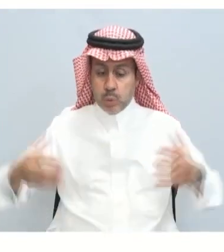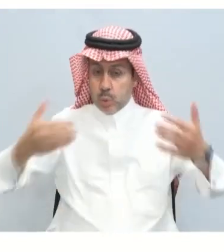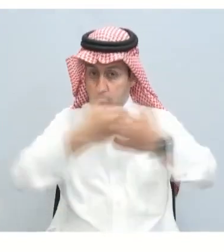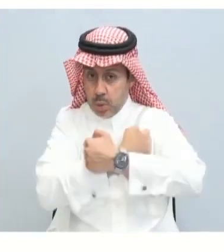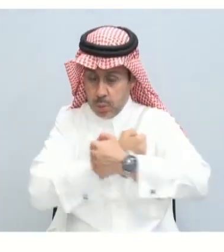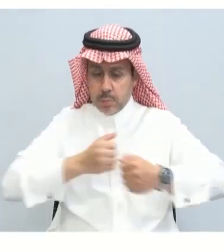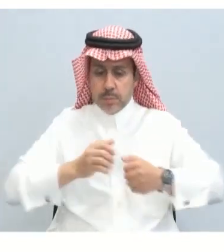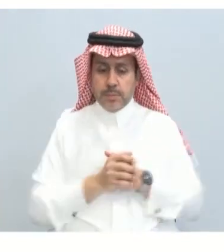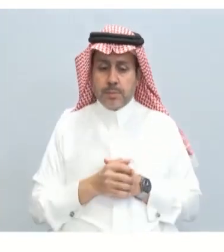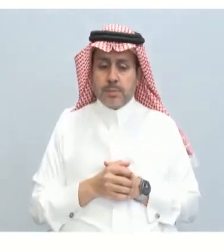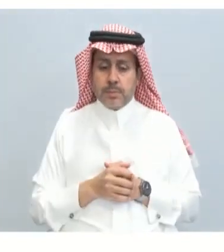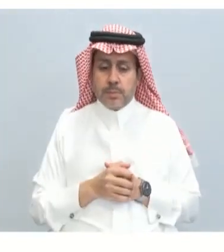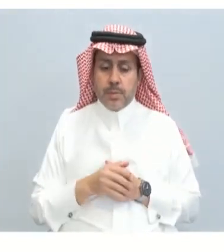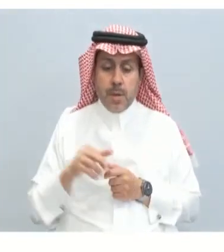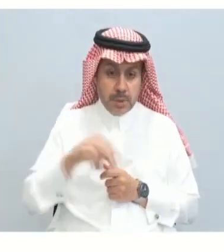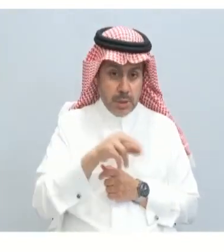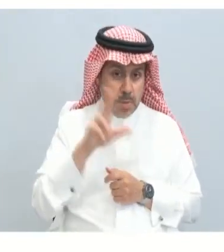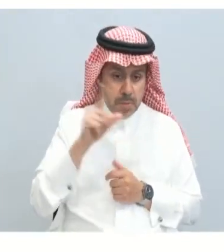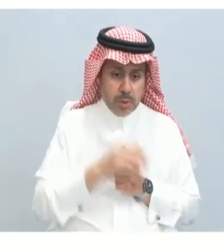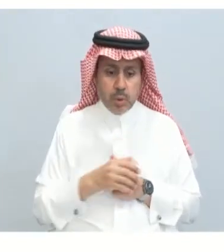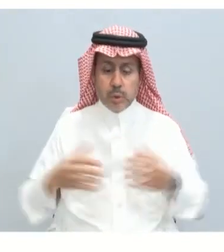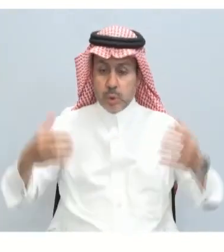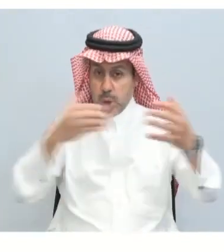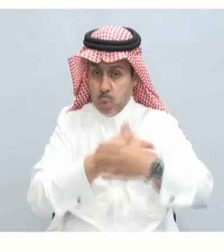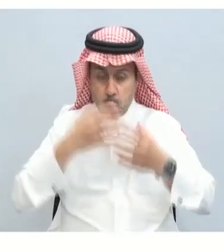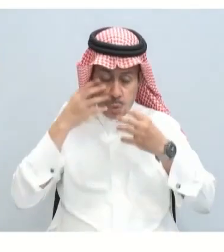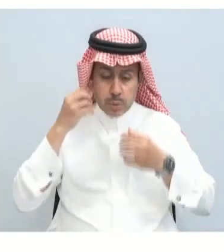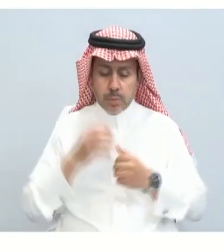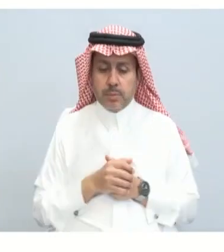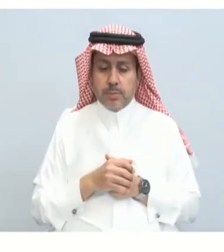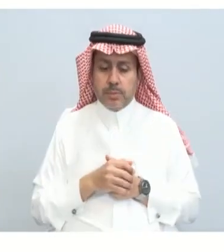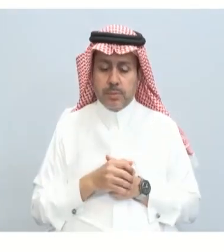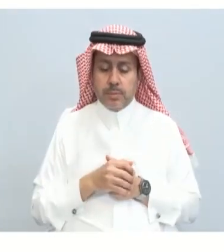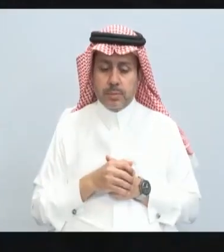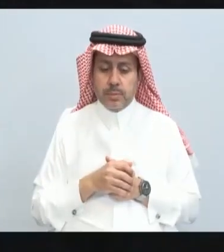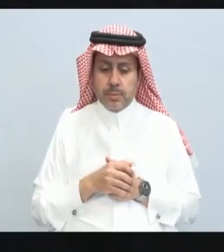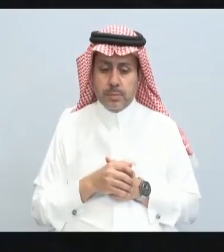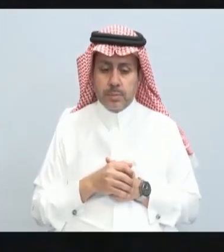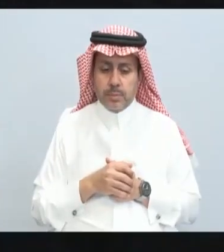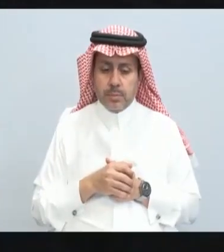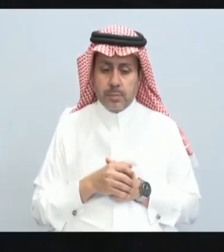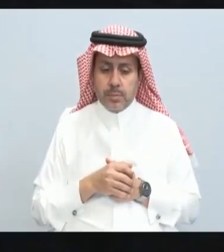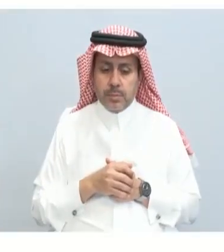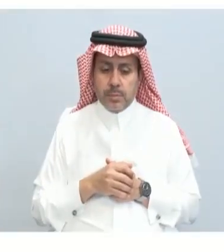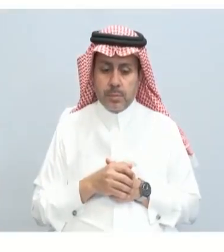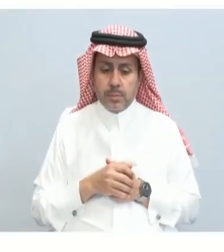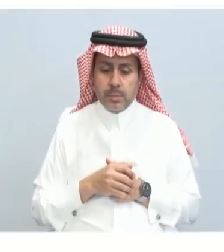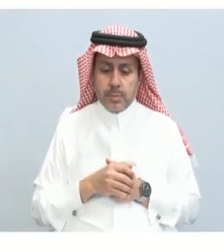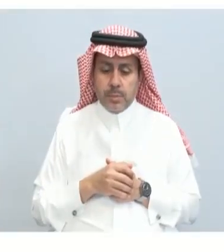هنا استعاره مشى البدر وتعانقه الاسد جميل مشى البدر ولاحظ وتعانقه